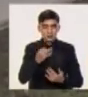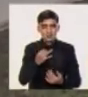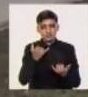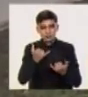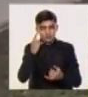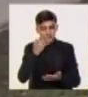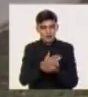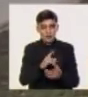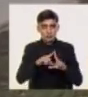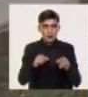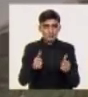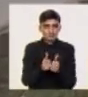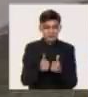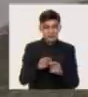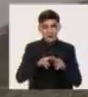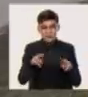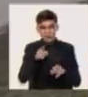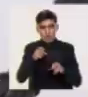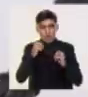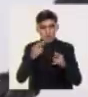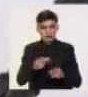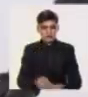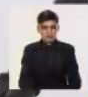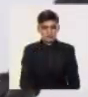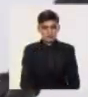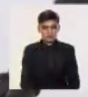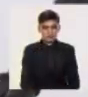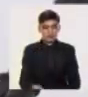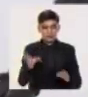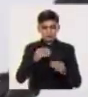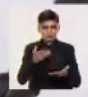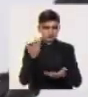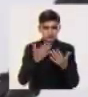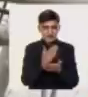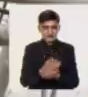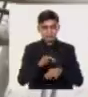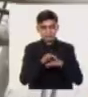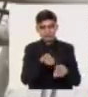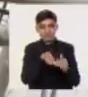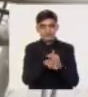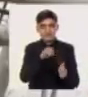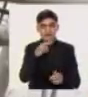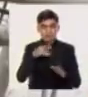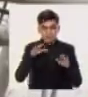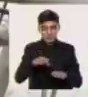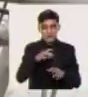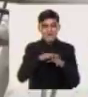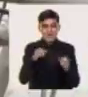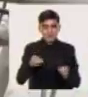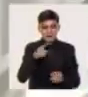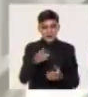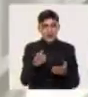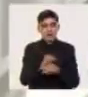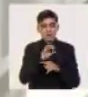это возле школы такое сооружение очень опасное. Детали аттракциона отвезут на склад, и власти не исключают, что затем